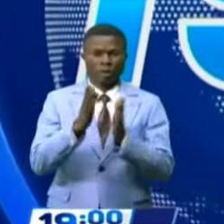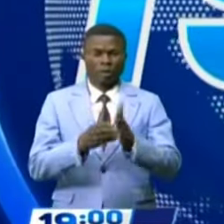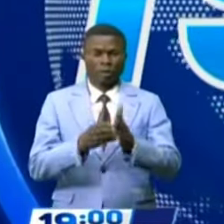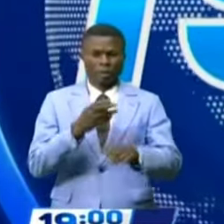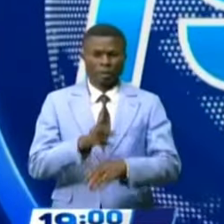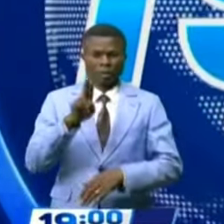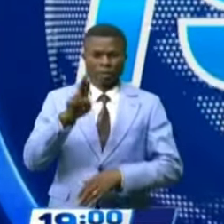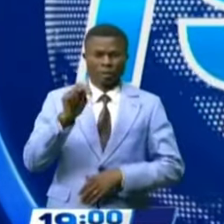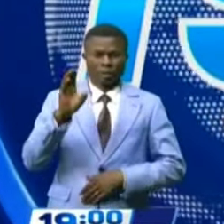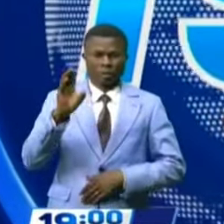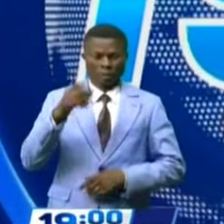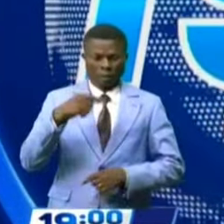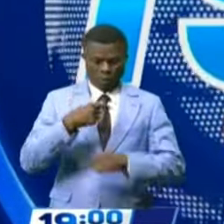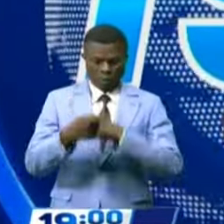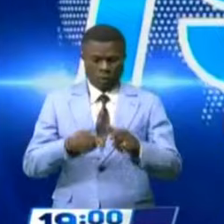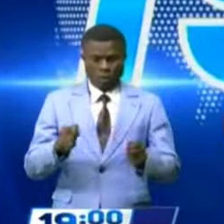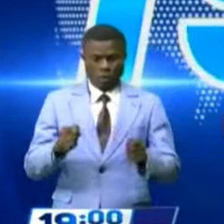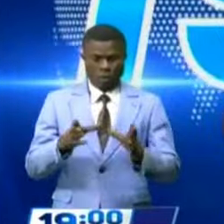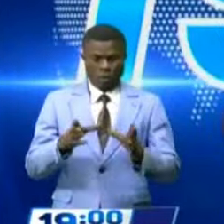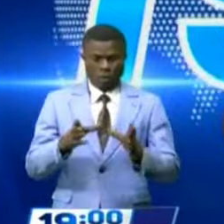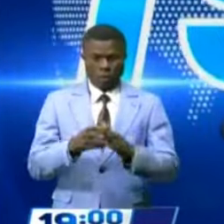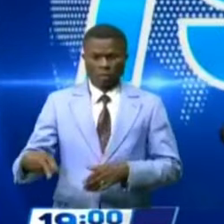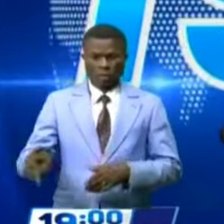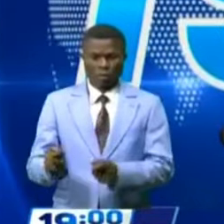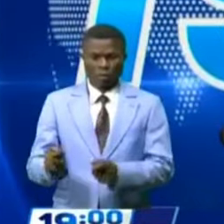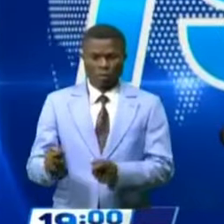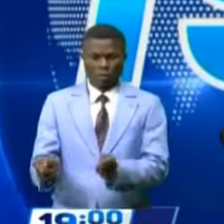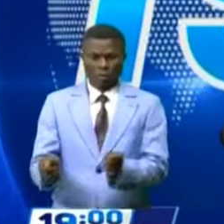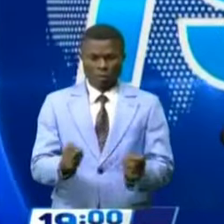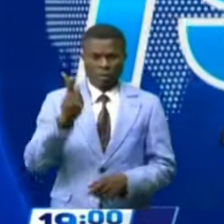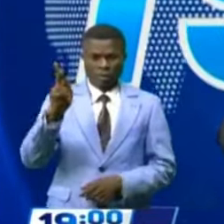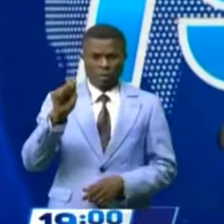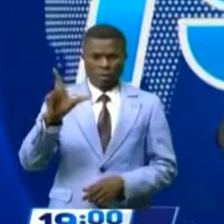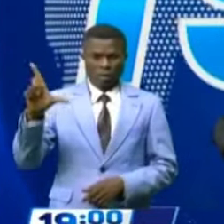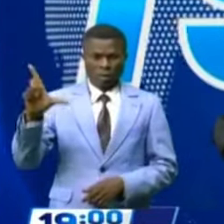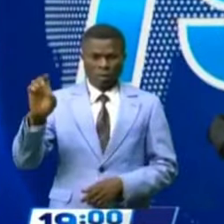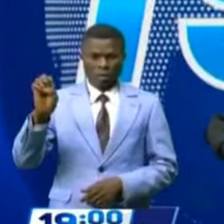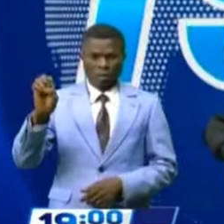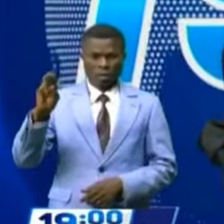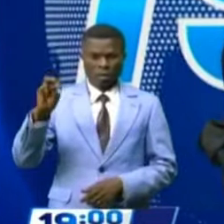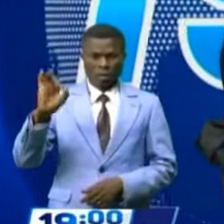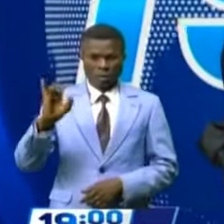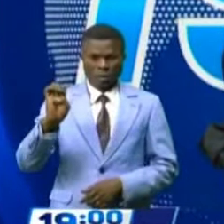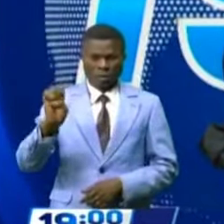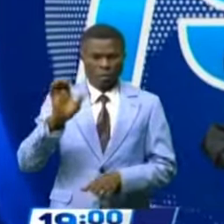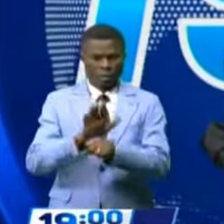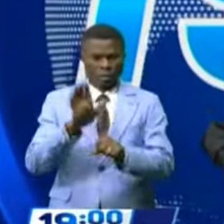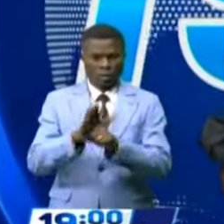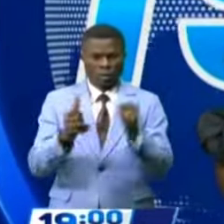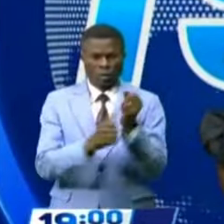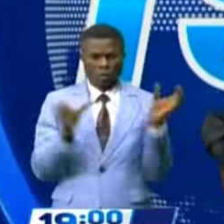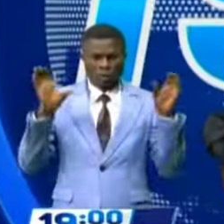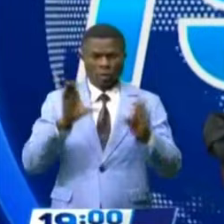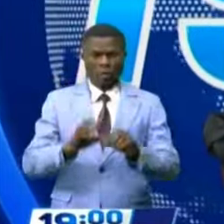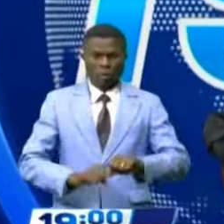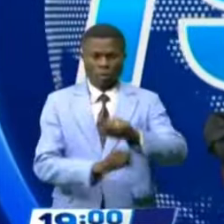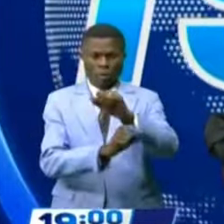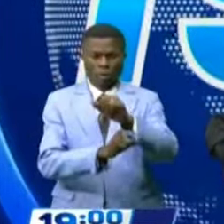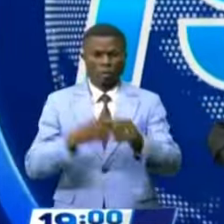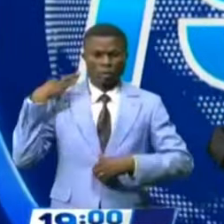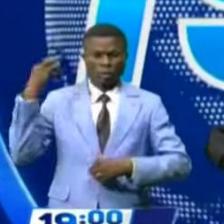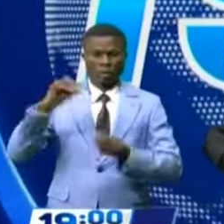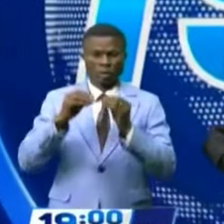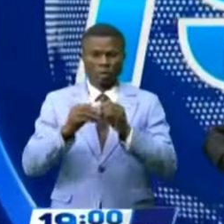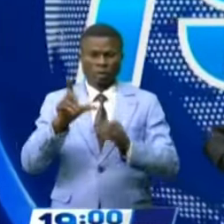Démarrons ce journal dans la province du Tanganyika, à Kalemie, où une haine a accompagné le candidat numéro 20,